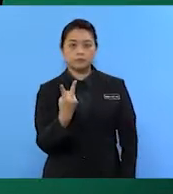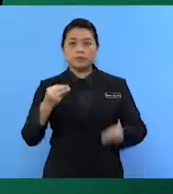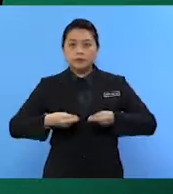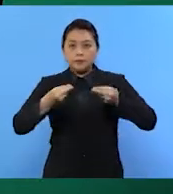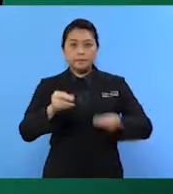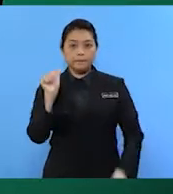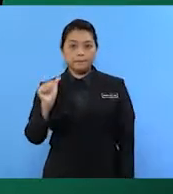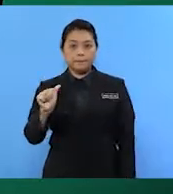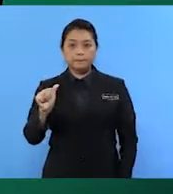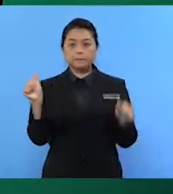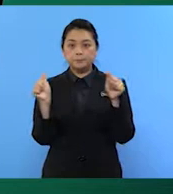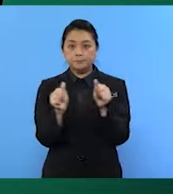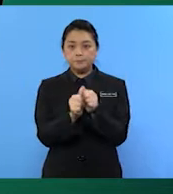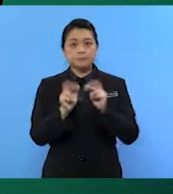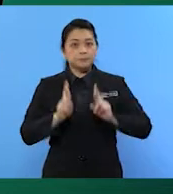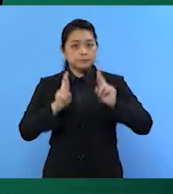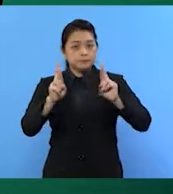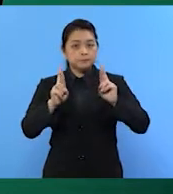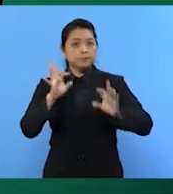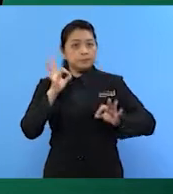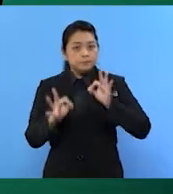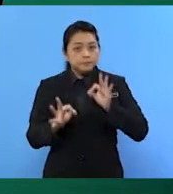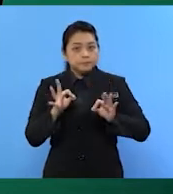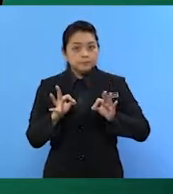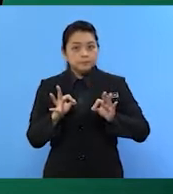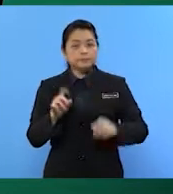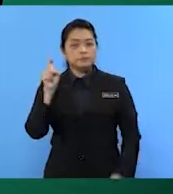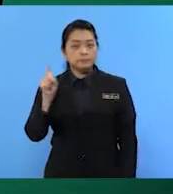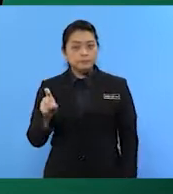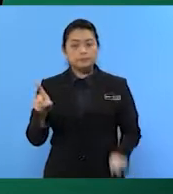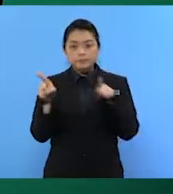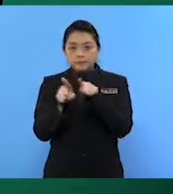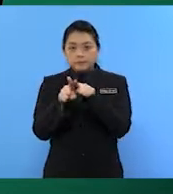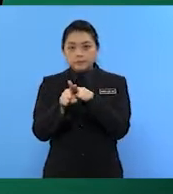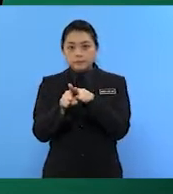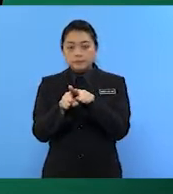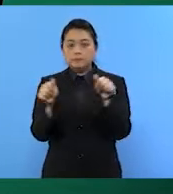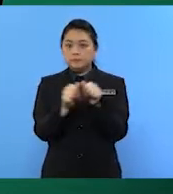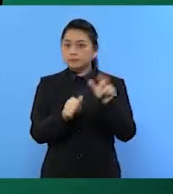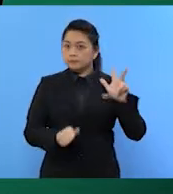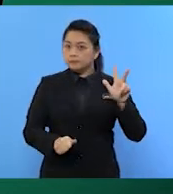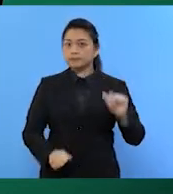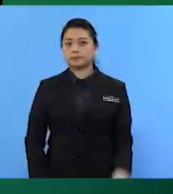bagi A dengan rumus jika X sama dengan 3.